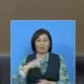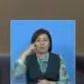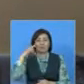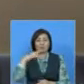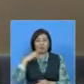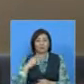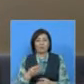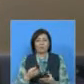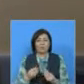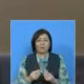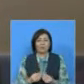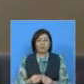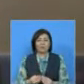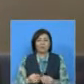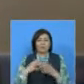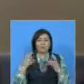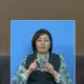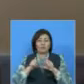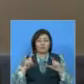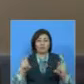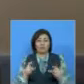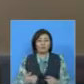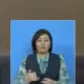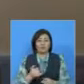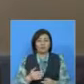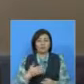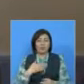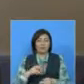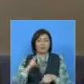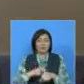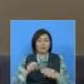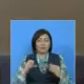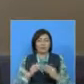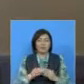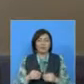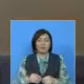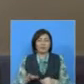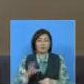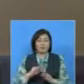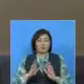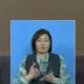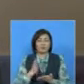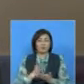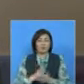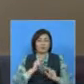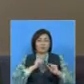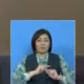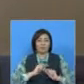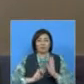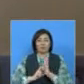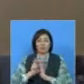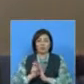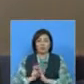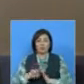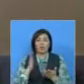В частности, в архивы ДНБ нам департамент полиции создал буквально все условия, работы начались. Там